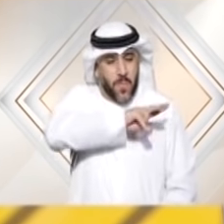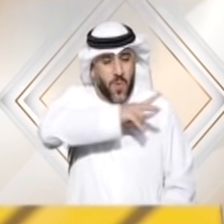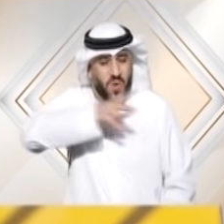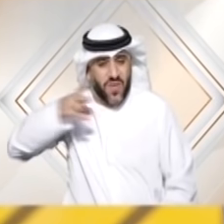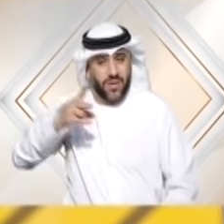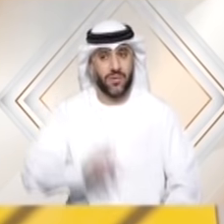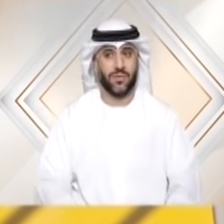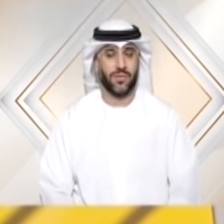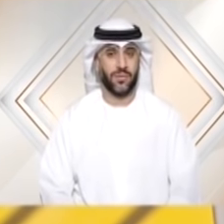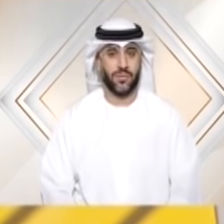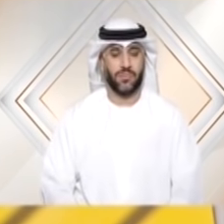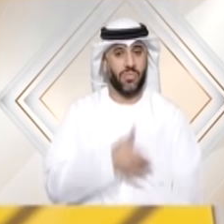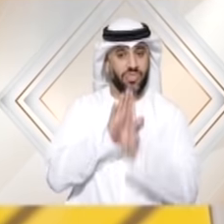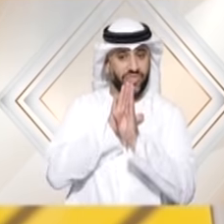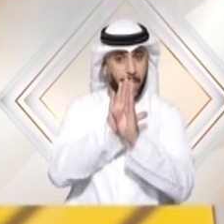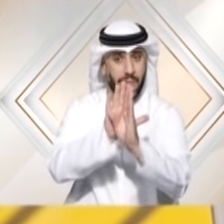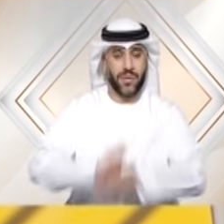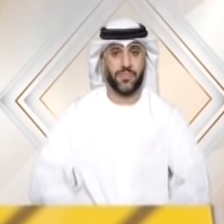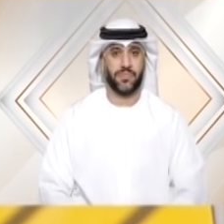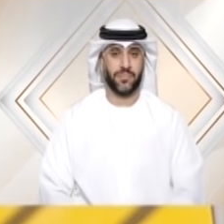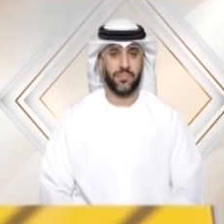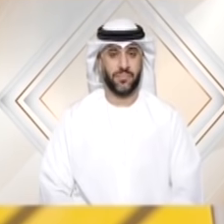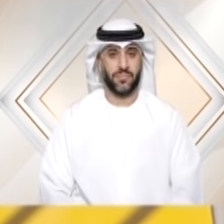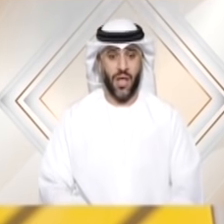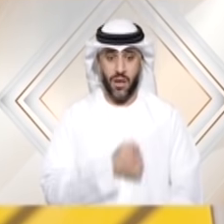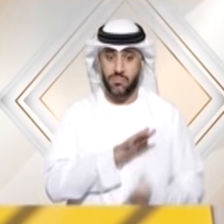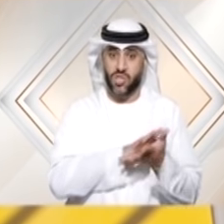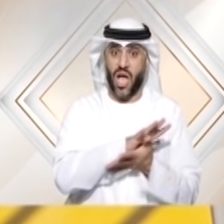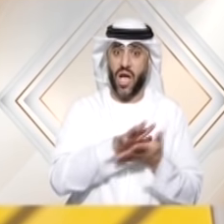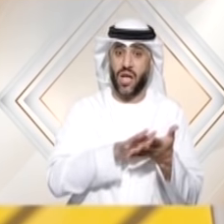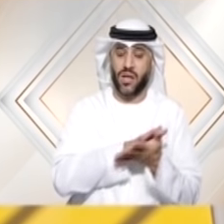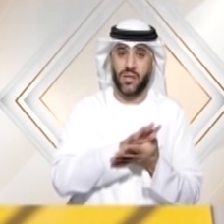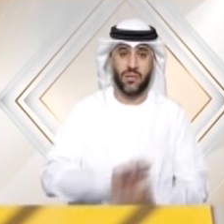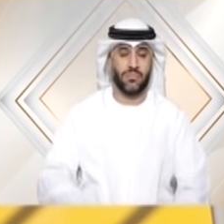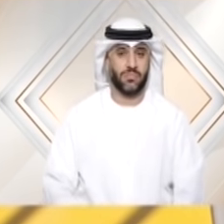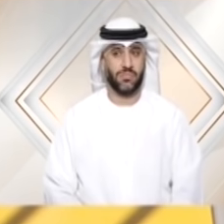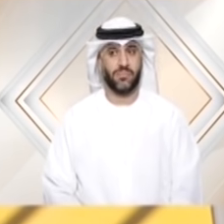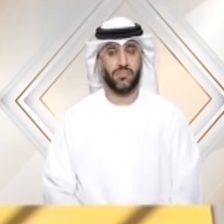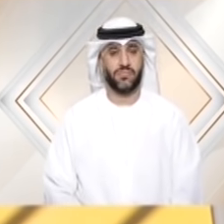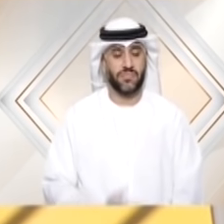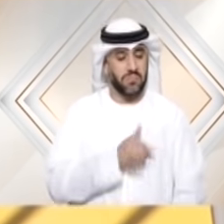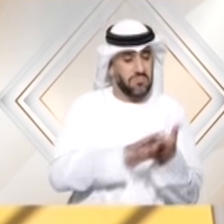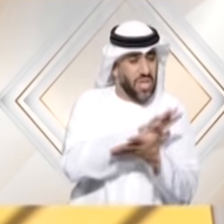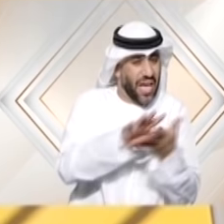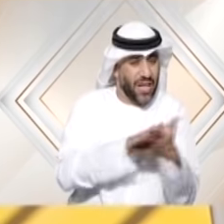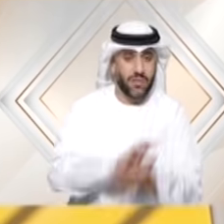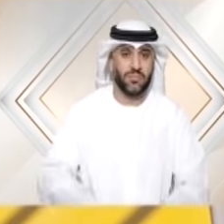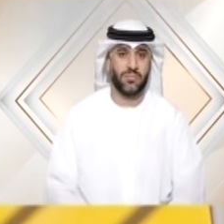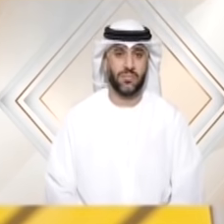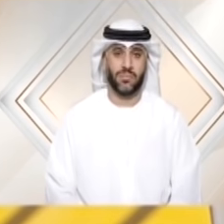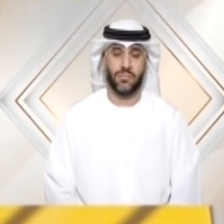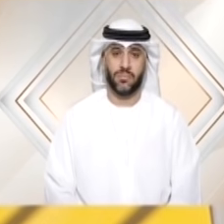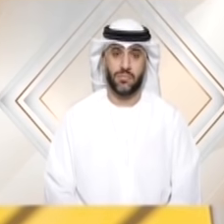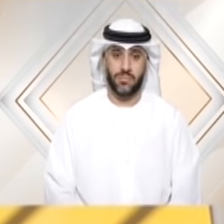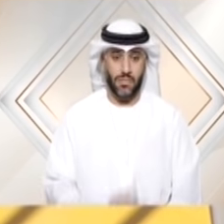المهم أعطيني اللب، أعطيني اللب. أنا وضعي أنت تعرف الحياة في الغربة. المهم أب تداون فجأة بيكون